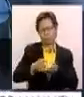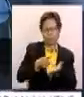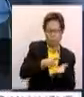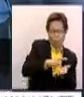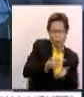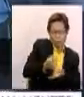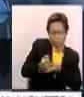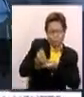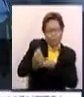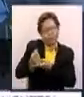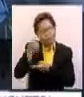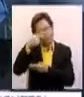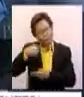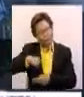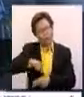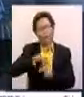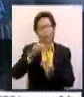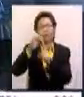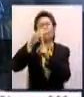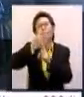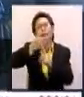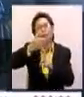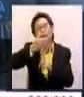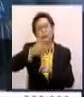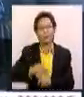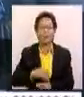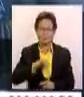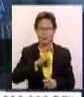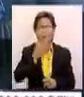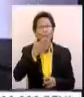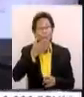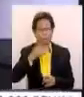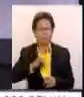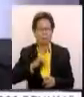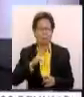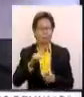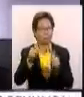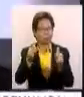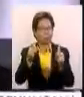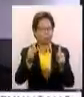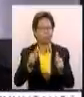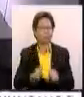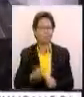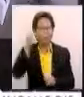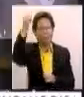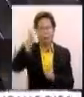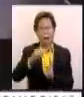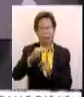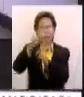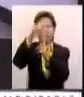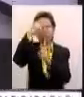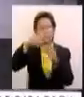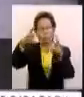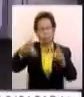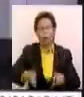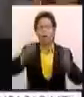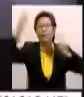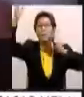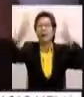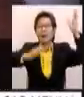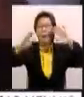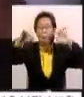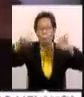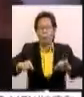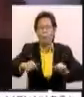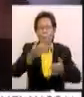kami especially golongan belia sekarang so saya rasa yang sangat bagus. Pas dikhususkan hanya untuk warga Malaysia yang